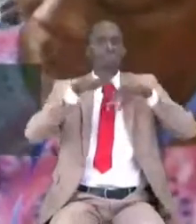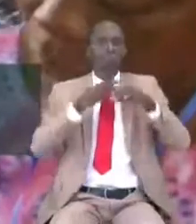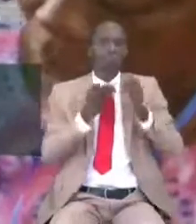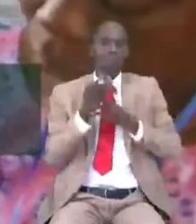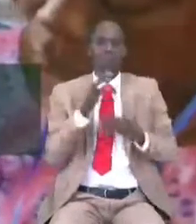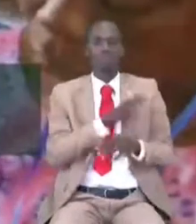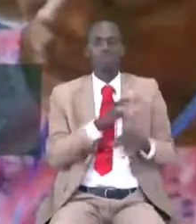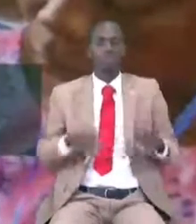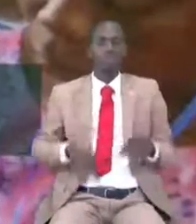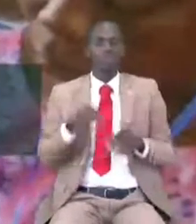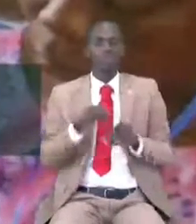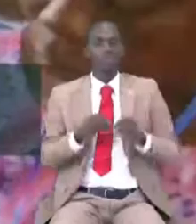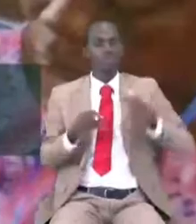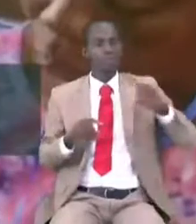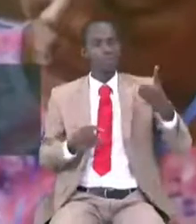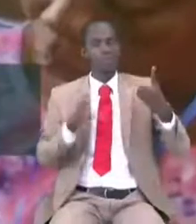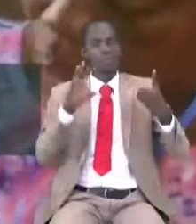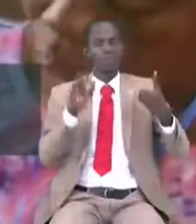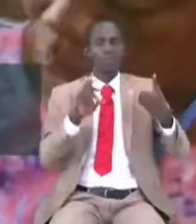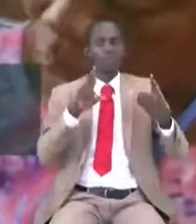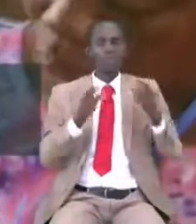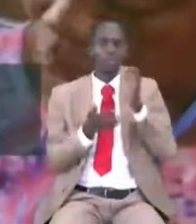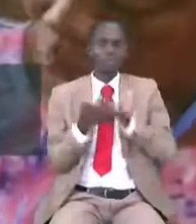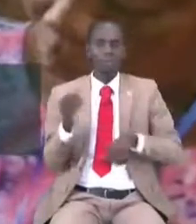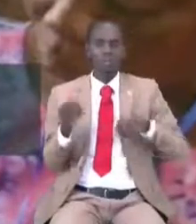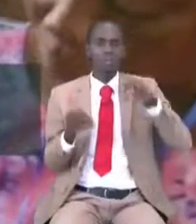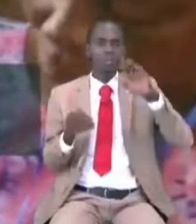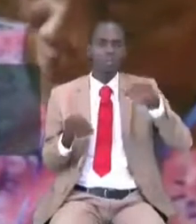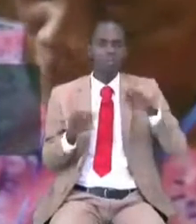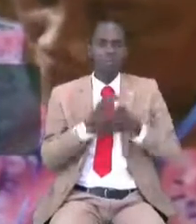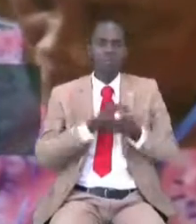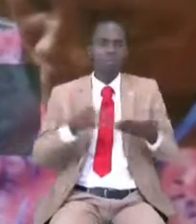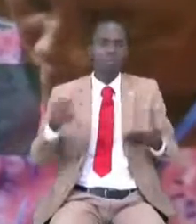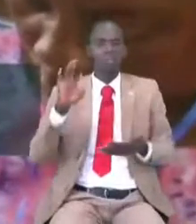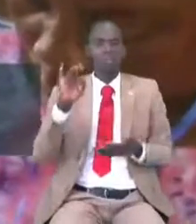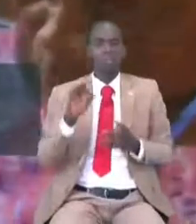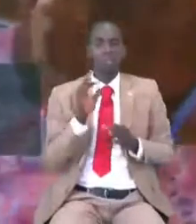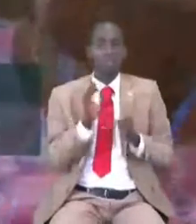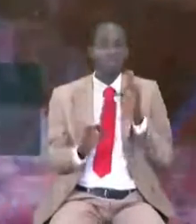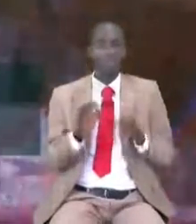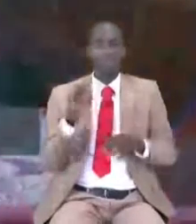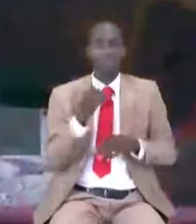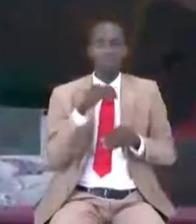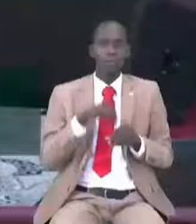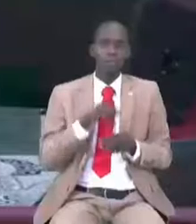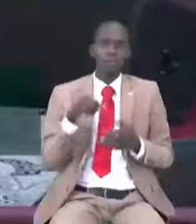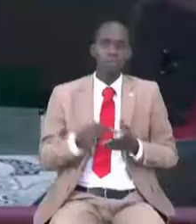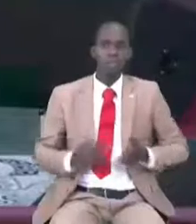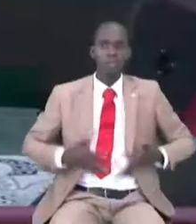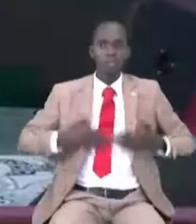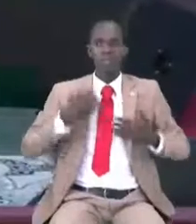verset 19. Si c'est dans cette vie seulement que nous espérons en Christ, c'est dans cette vie seulement que nous